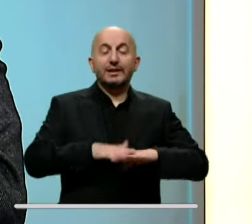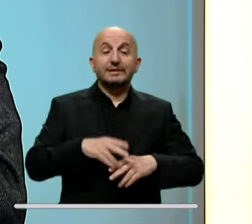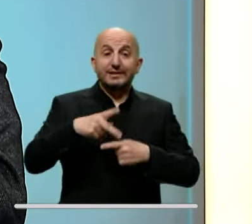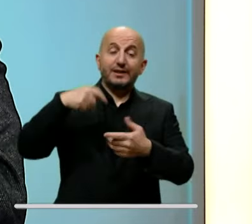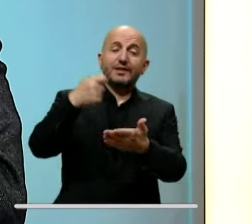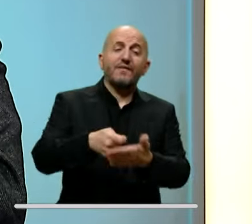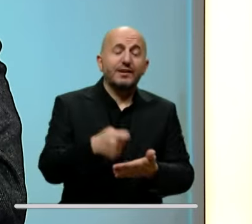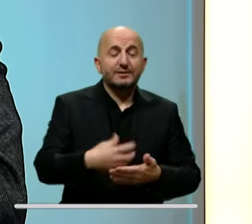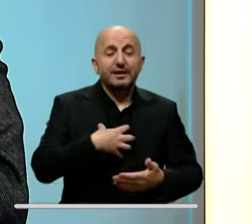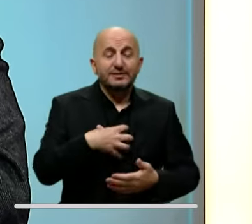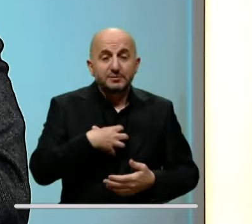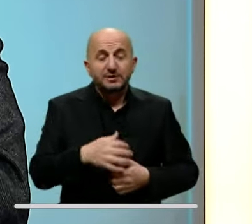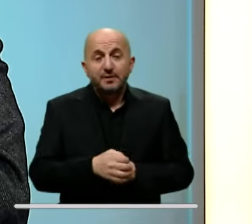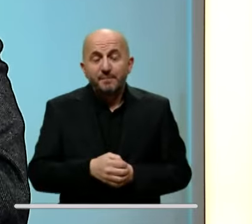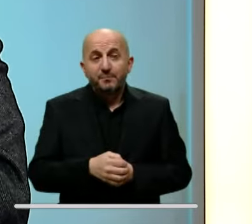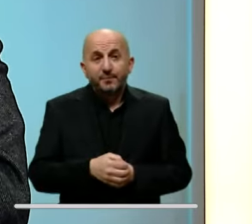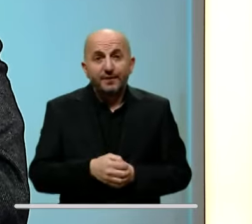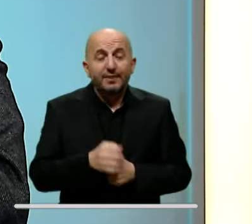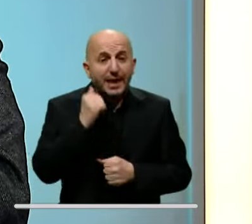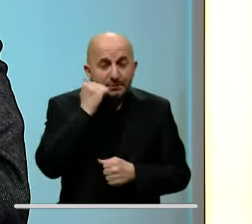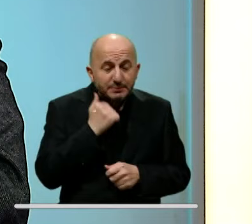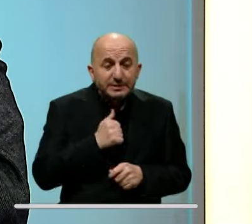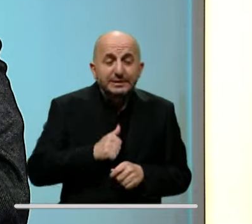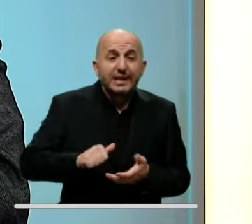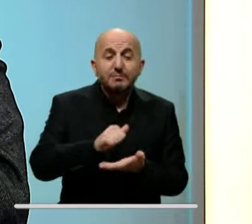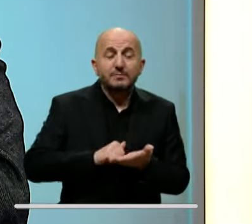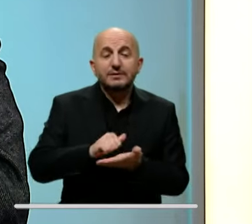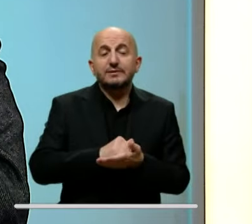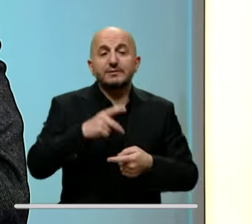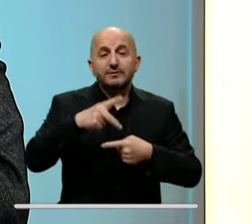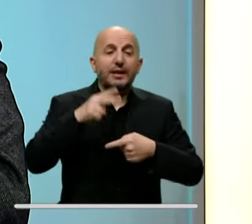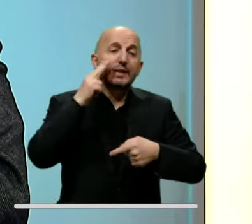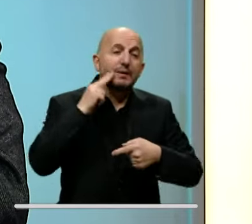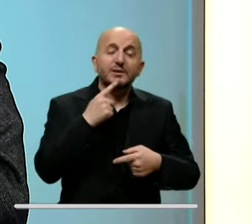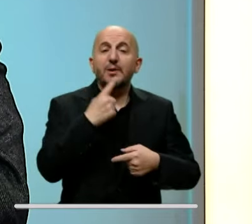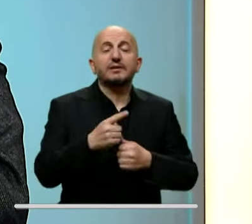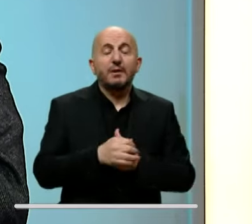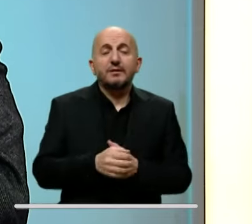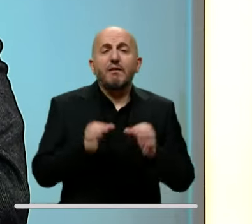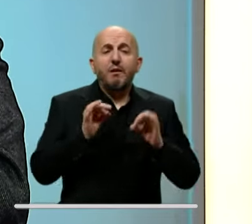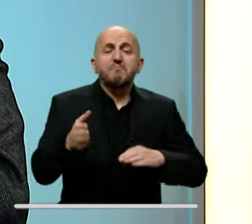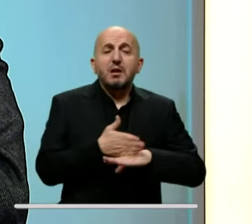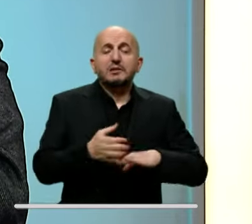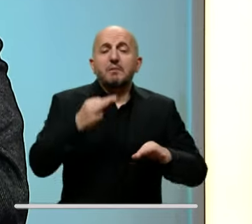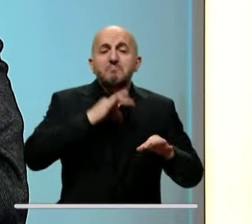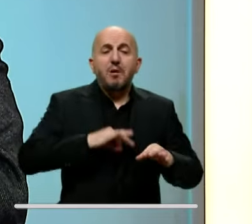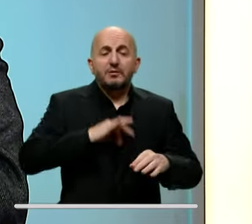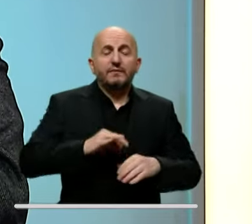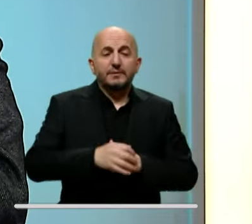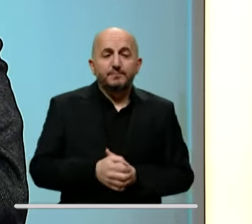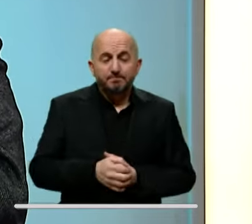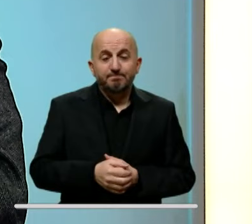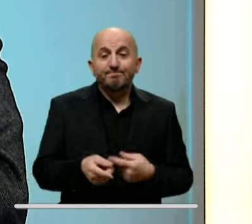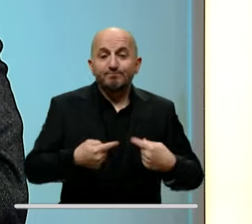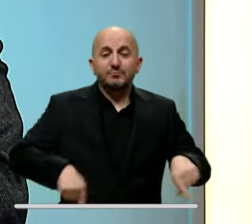zekat vererek kendimizi Efendim temizlememiz zaten zekat temizlenmek demektir Hem maddi hem manevi Evet yani